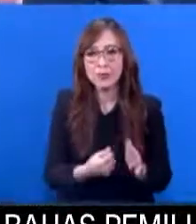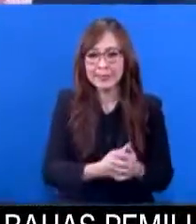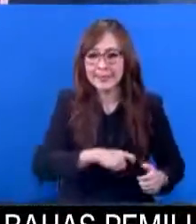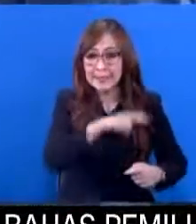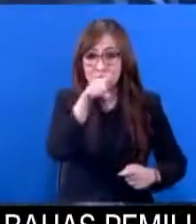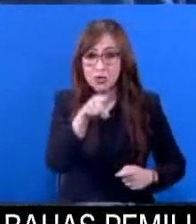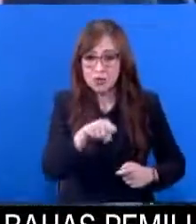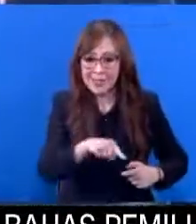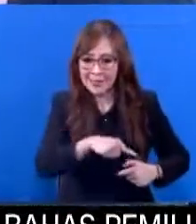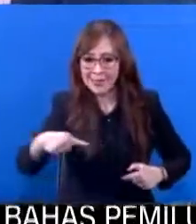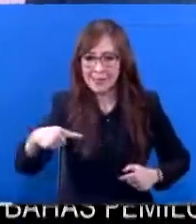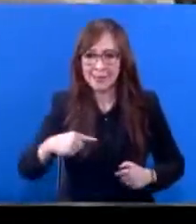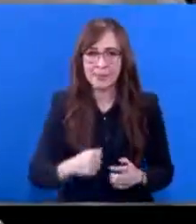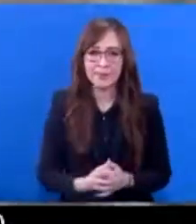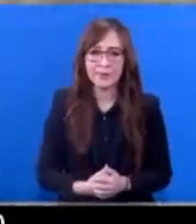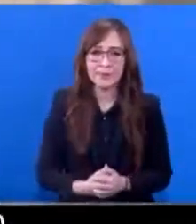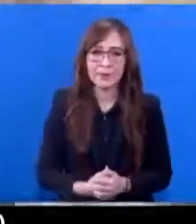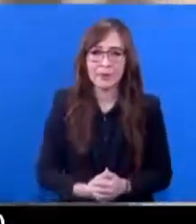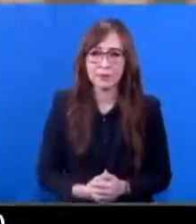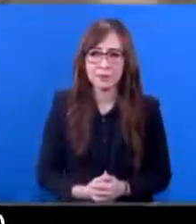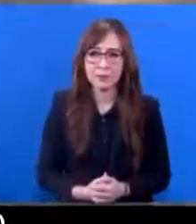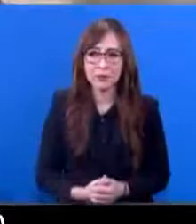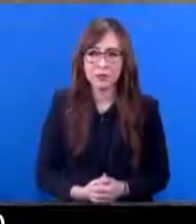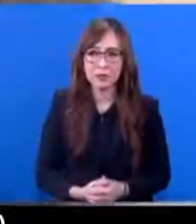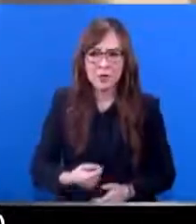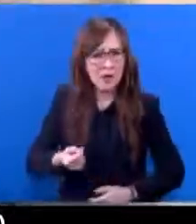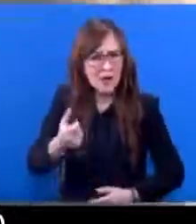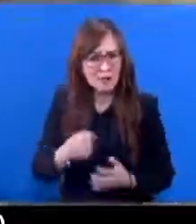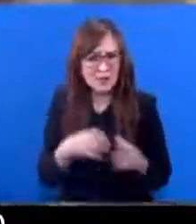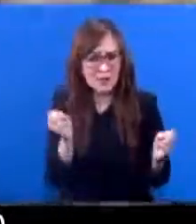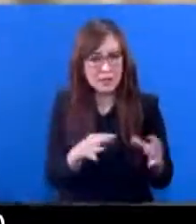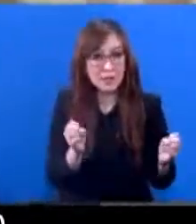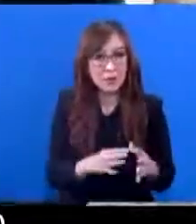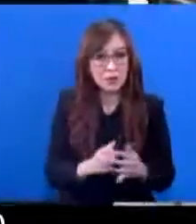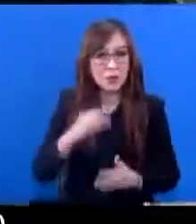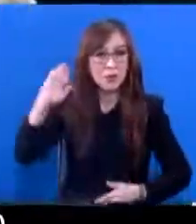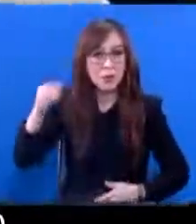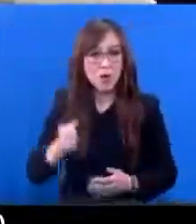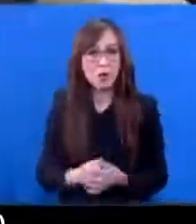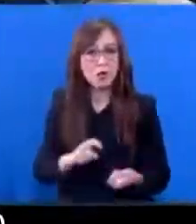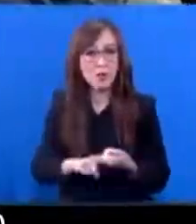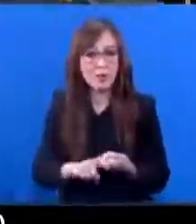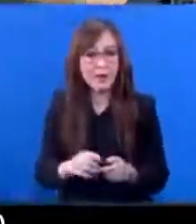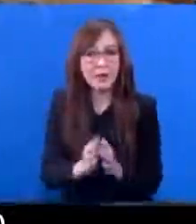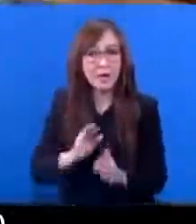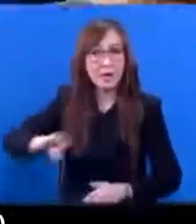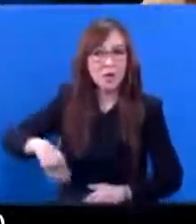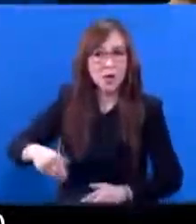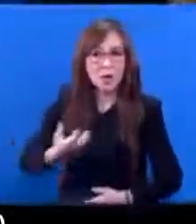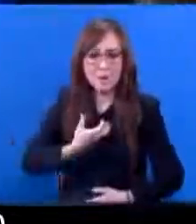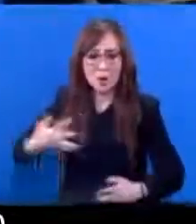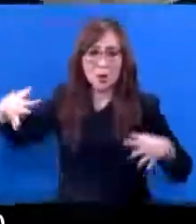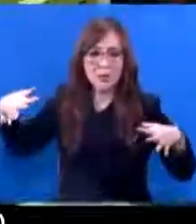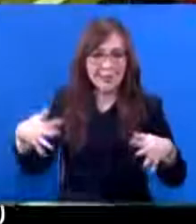Rilis kasus tawuran maut Kamis siang nyaris diwarnai kericuhan ketika keluarga dan rekan korban berusaha merangsek ke arah tersangka.